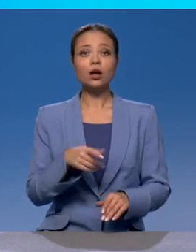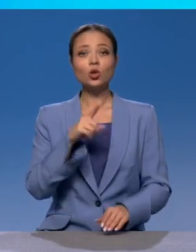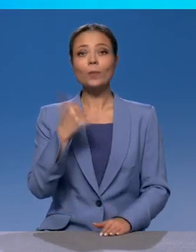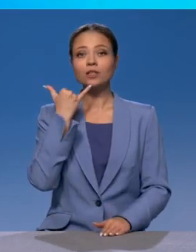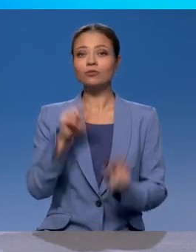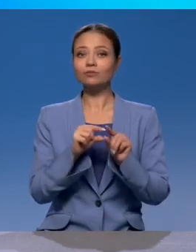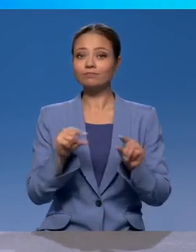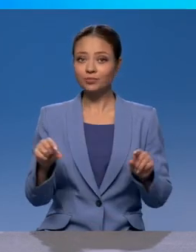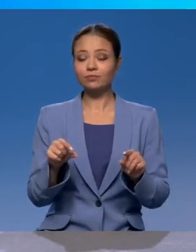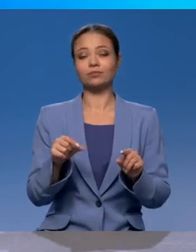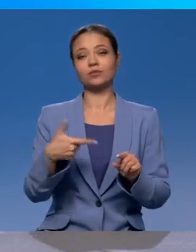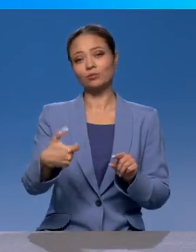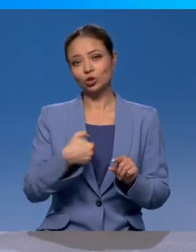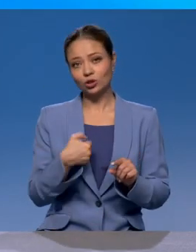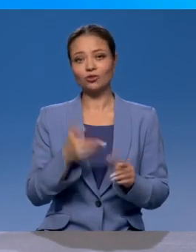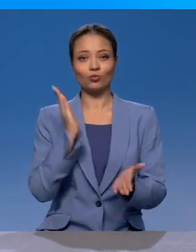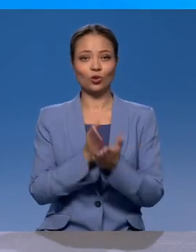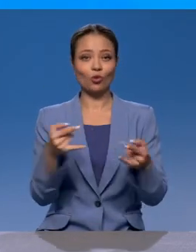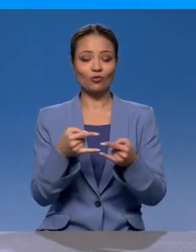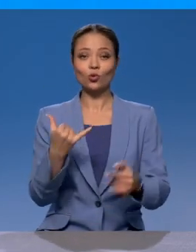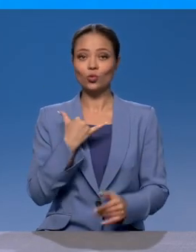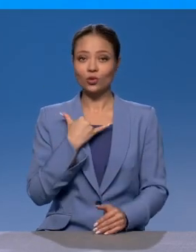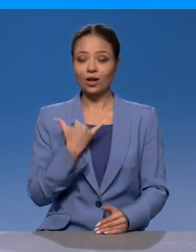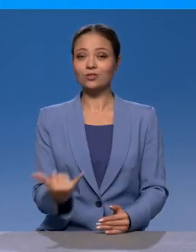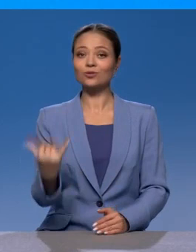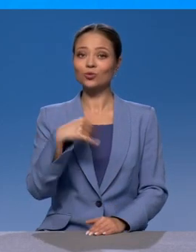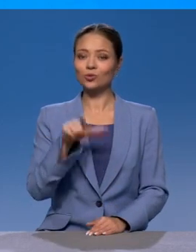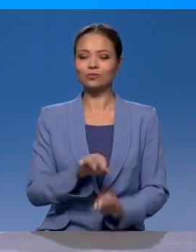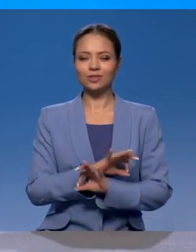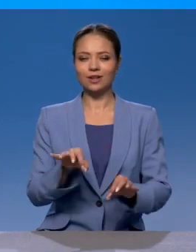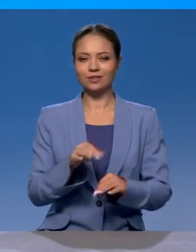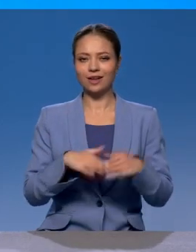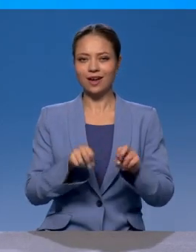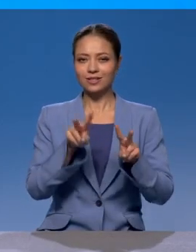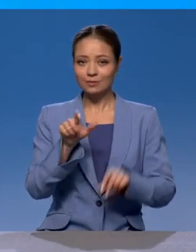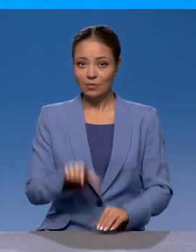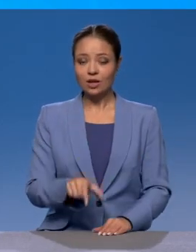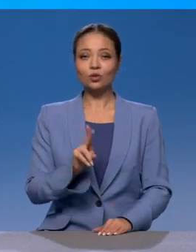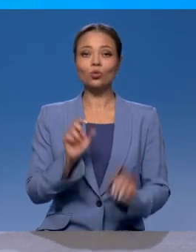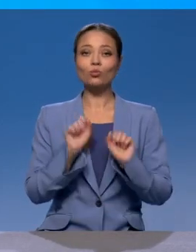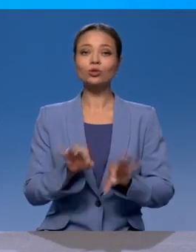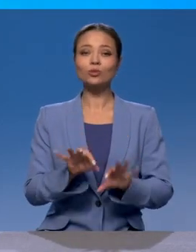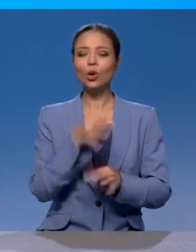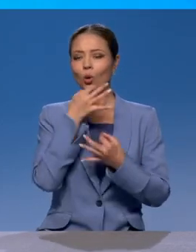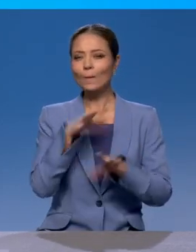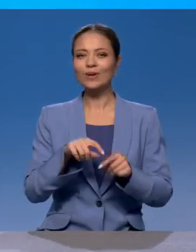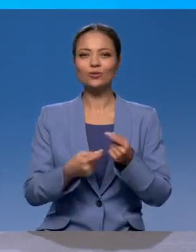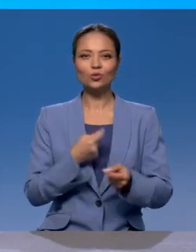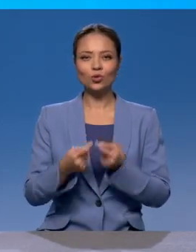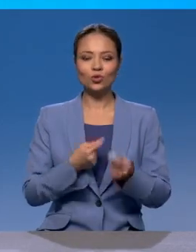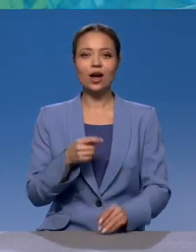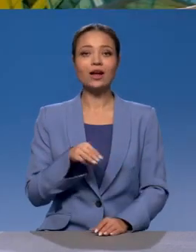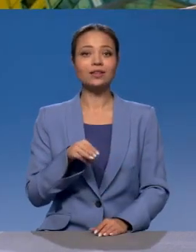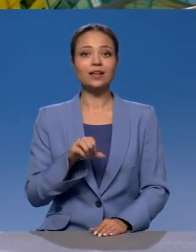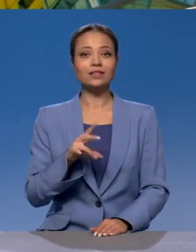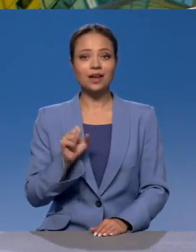смс, звоните в прямой эфир. У нас в студии хороший эксперт, который может разъяснить любые нюансы. Татьяна Подберецкая, эксперт в